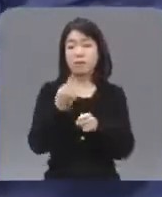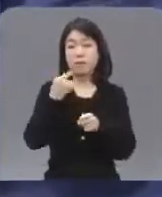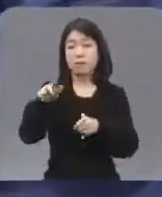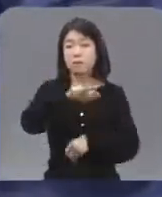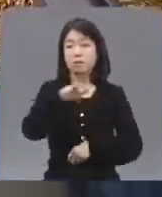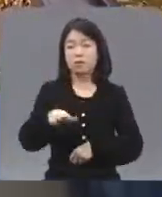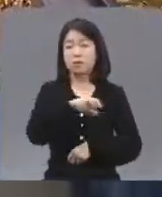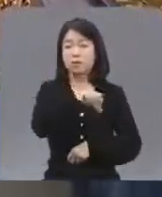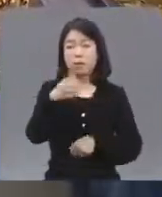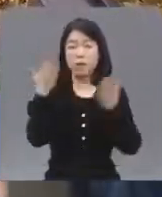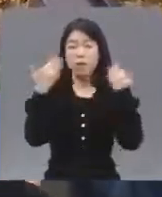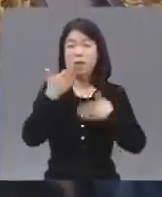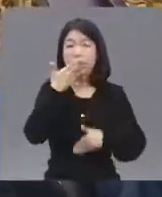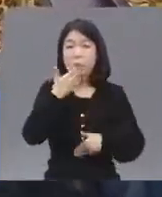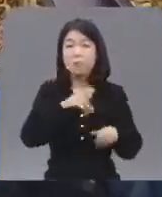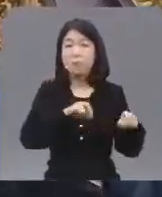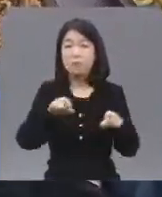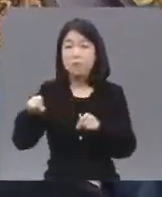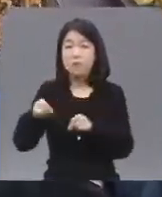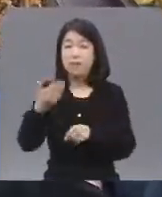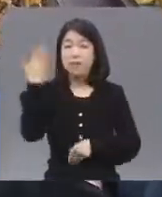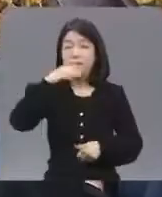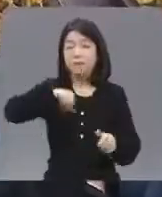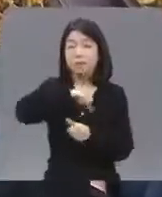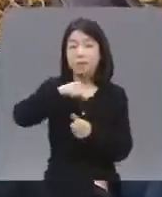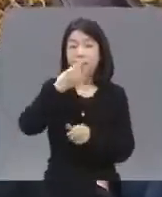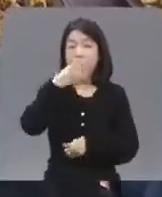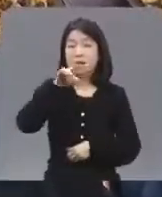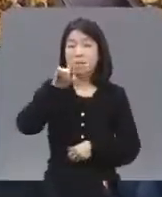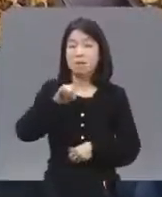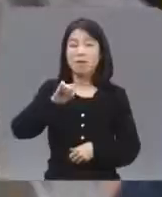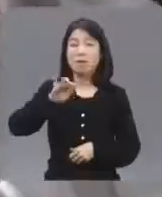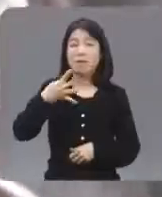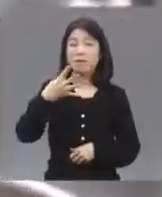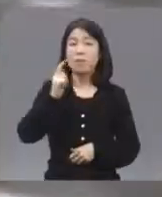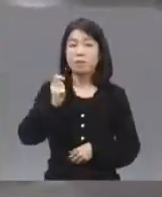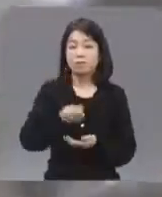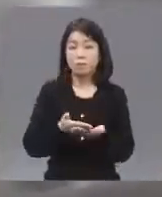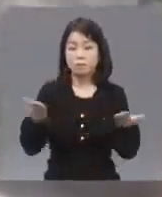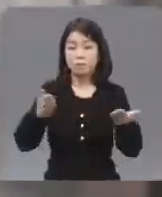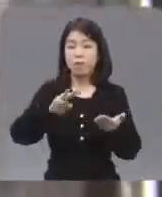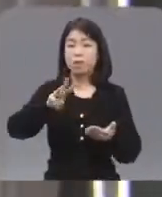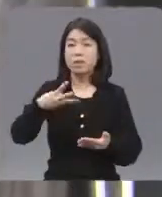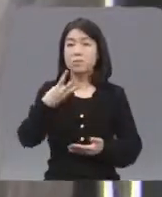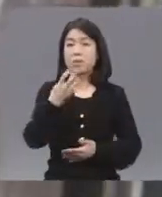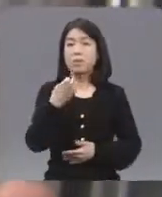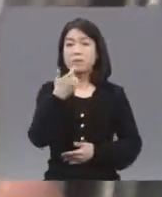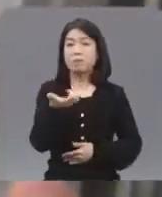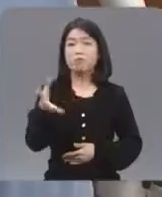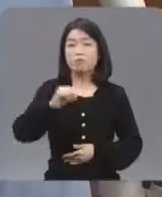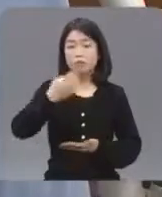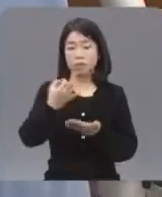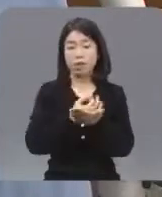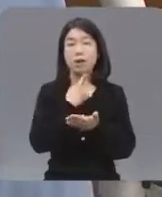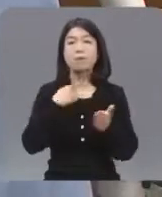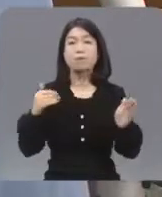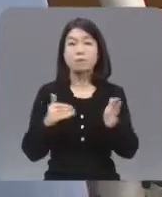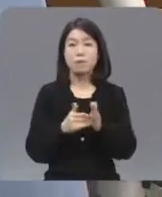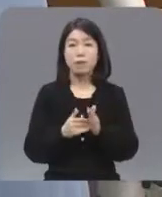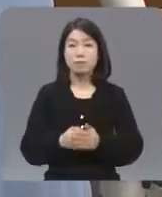전국 각급 학교 급식에 친환경 쌀 1,400톤을 공급해서 346억 원의 매출을